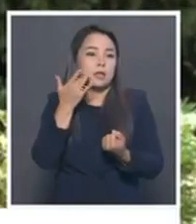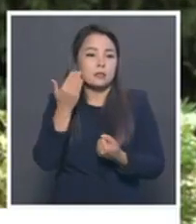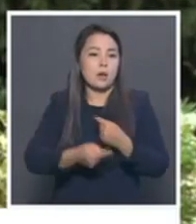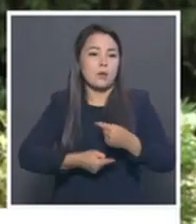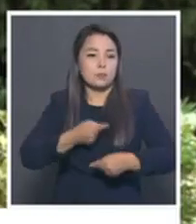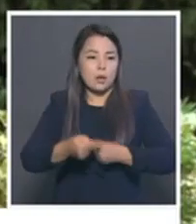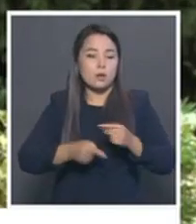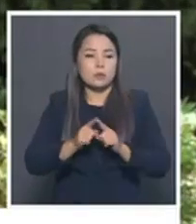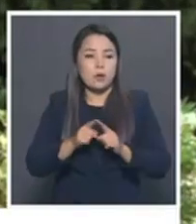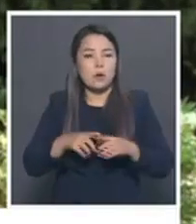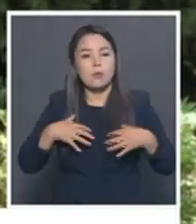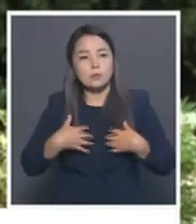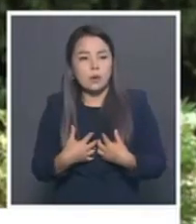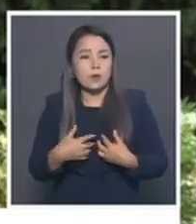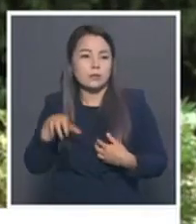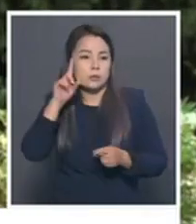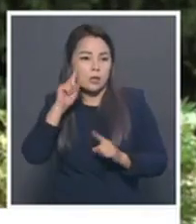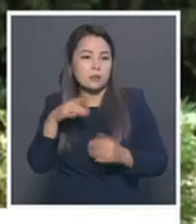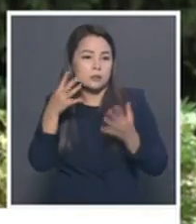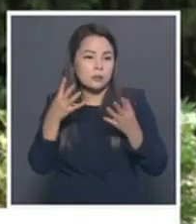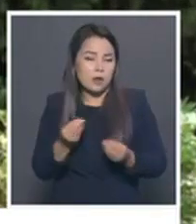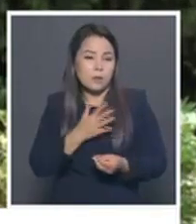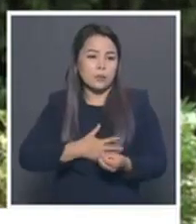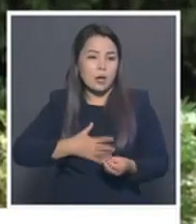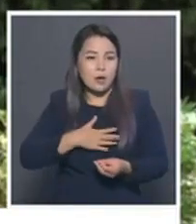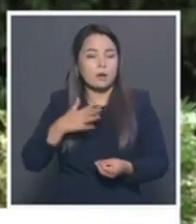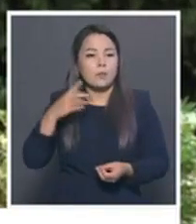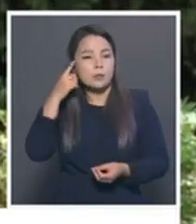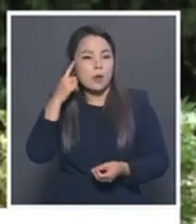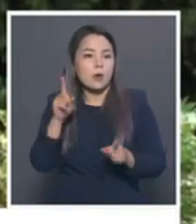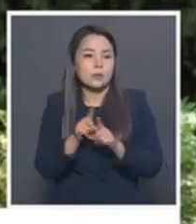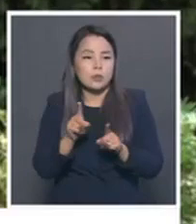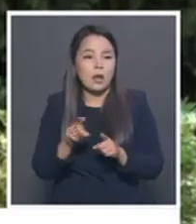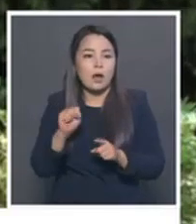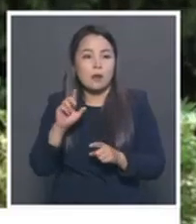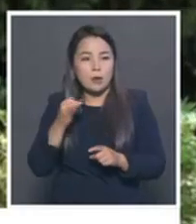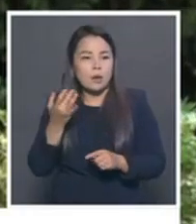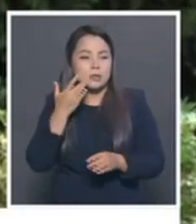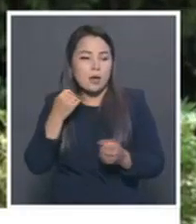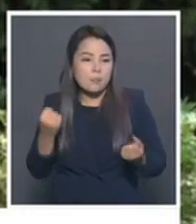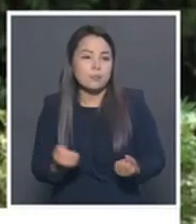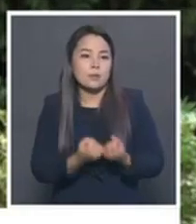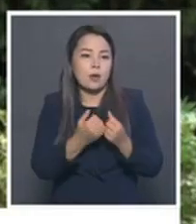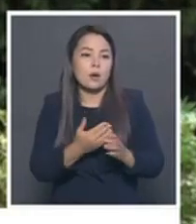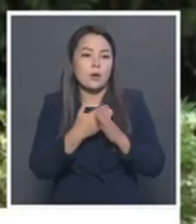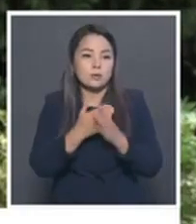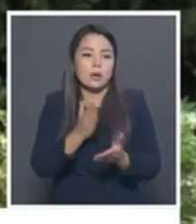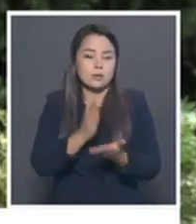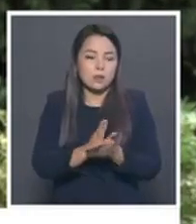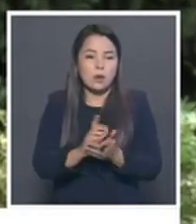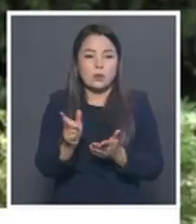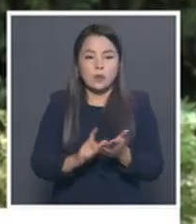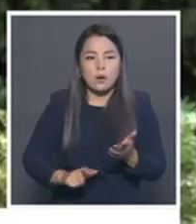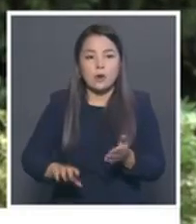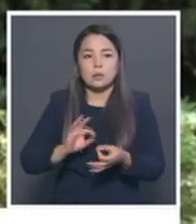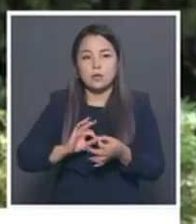халықтың уайымын қайғысы Абайдың аузынан зарлап төгілді ғой. Себебі Абай жылқысы десе